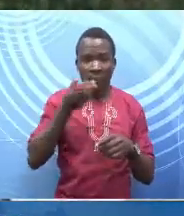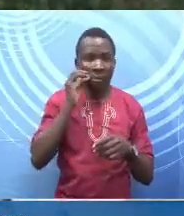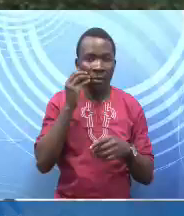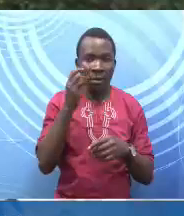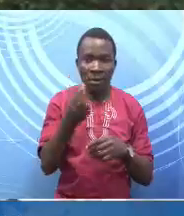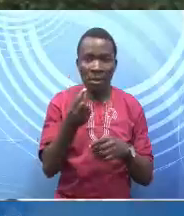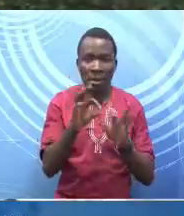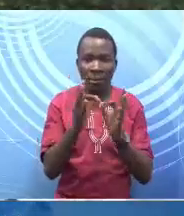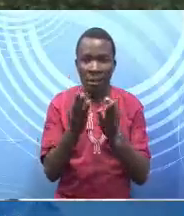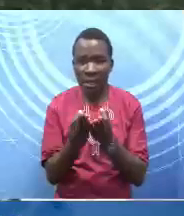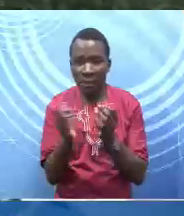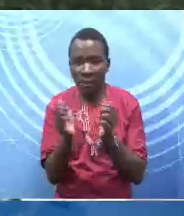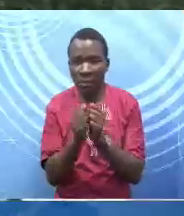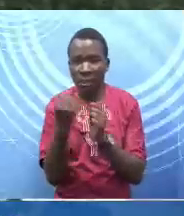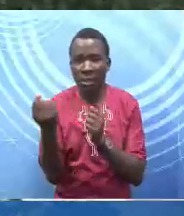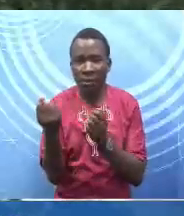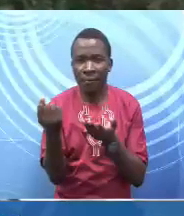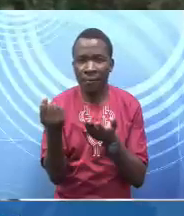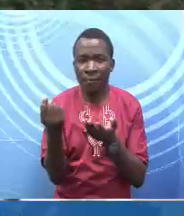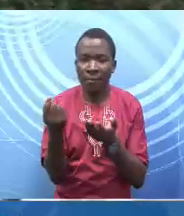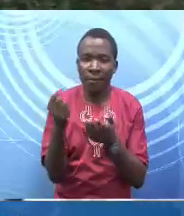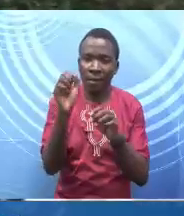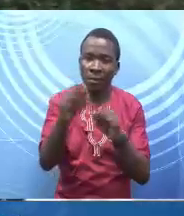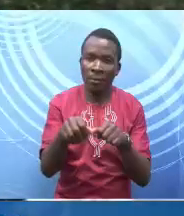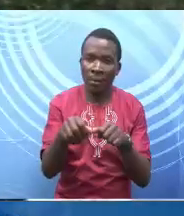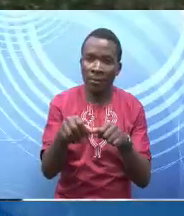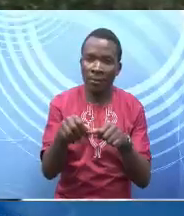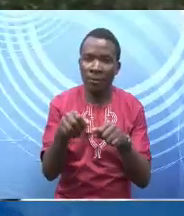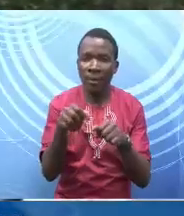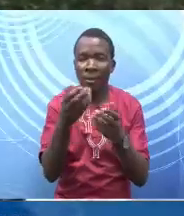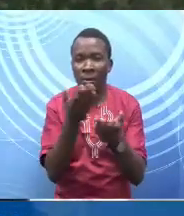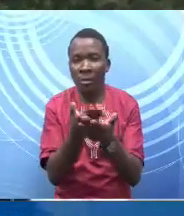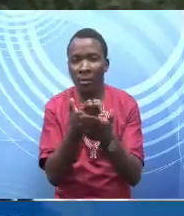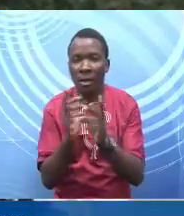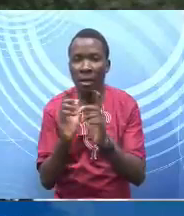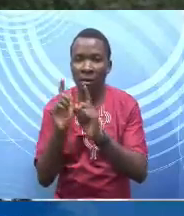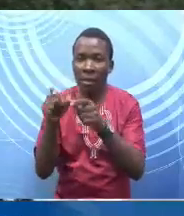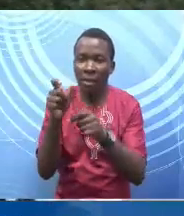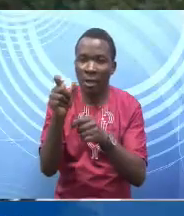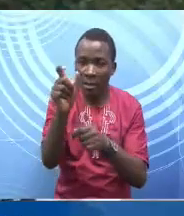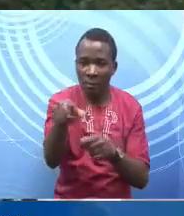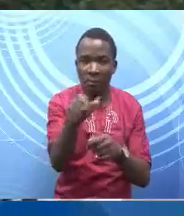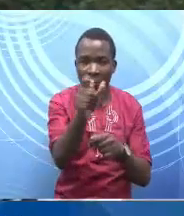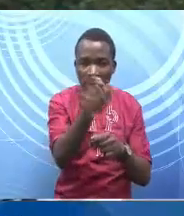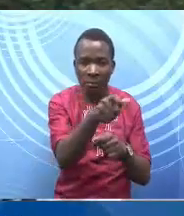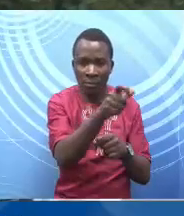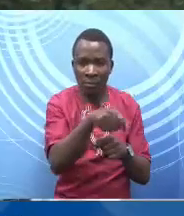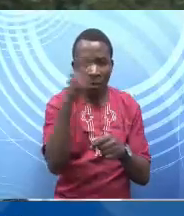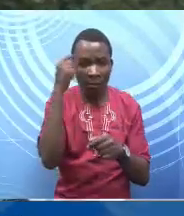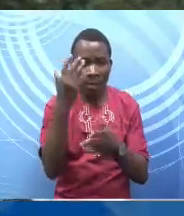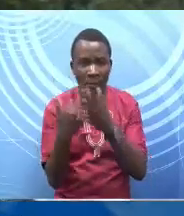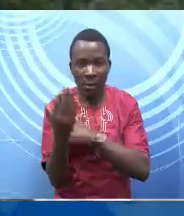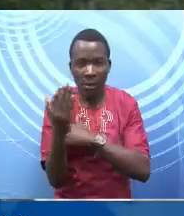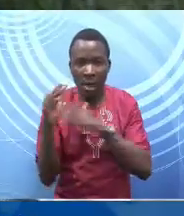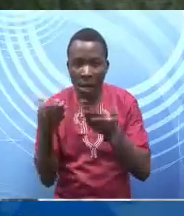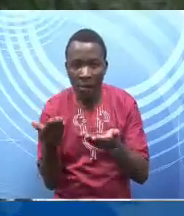zitarenze imiryango ingo 15 ushobora kuko tuba dusabwa kugenda urugo ku rundi tukamenya aba bantu baramutse batebiriwe